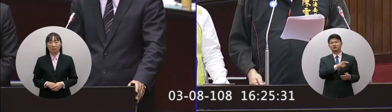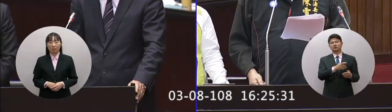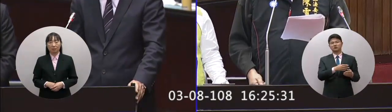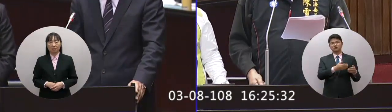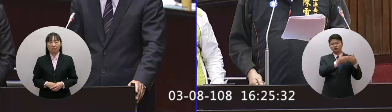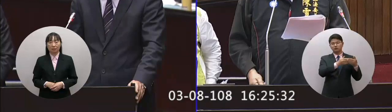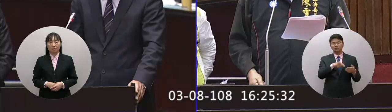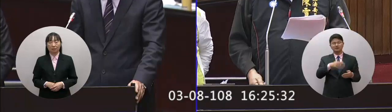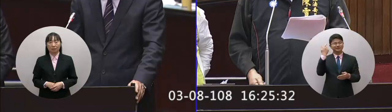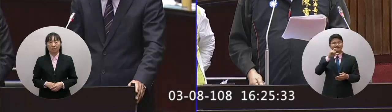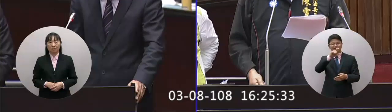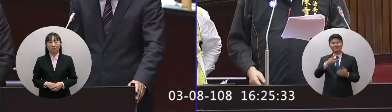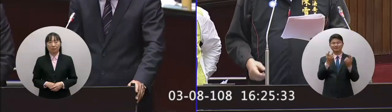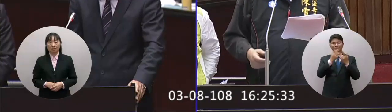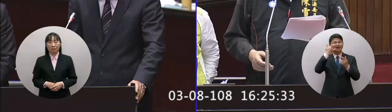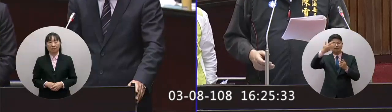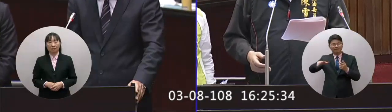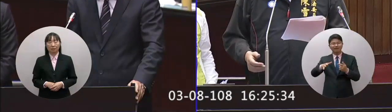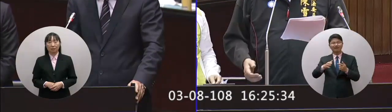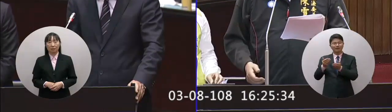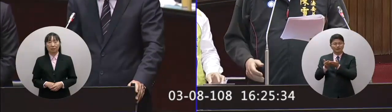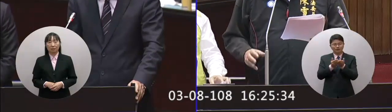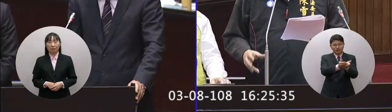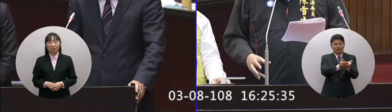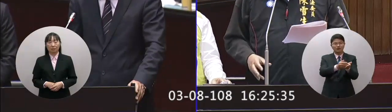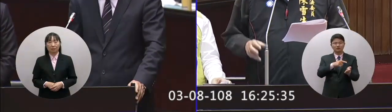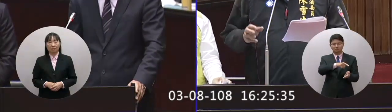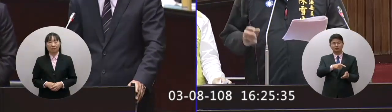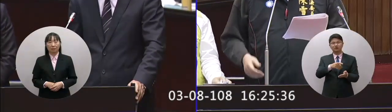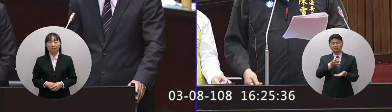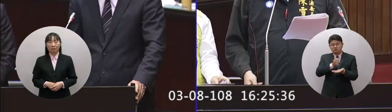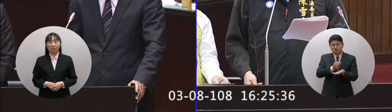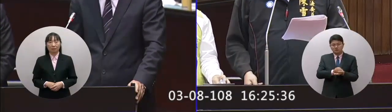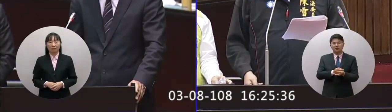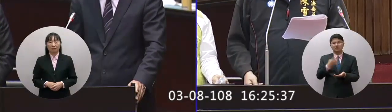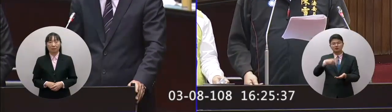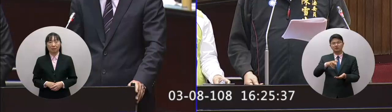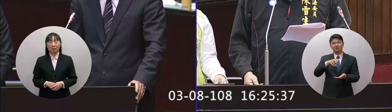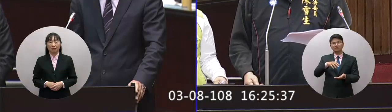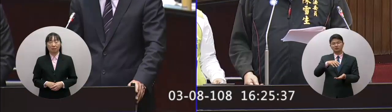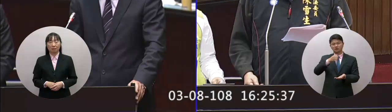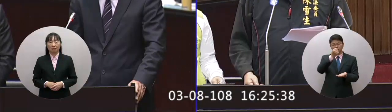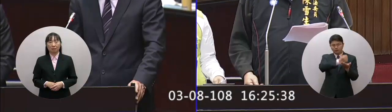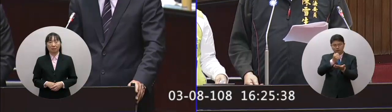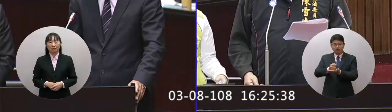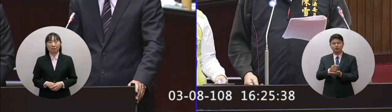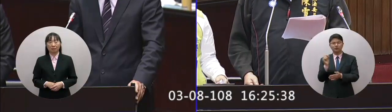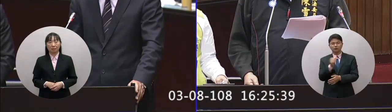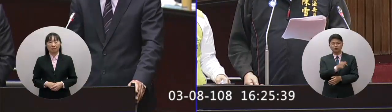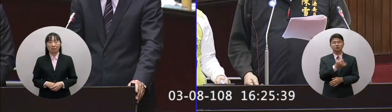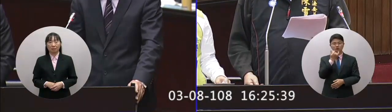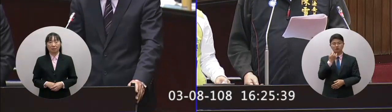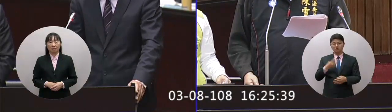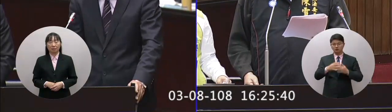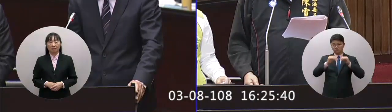哈，北海舰队的小货船分批运到中国，成本低，通关又快速。但是从